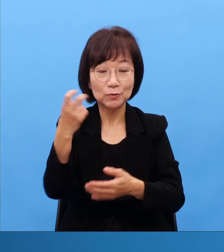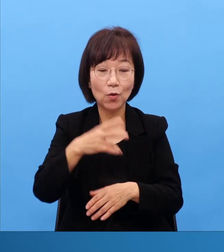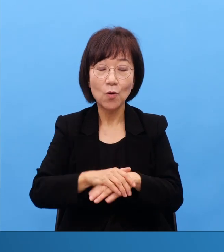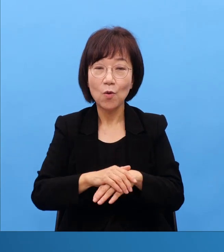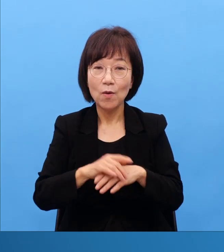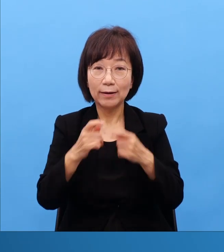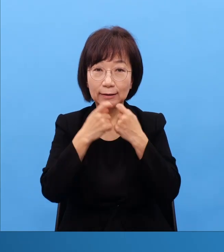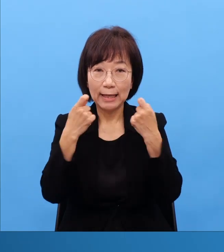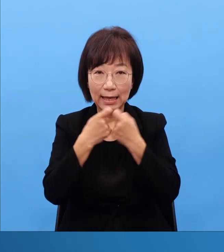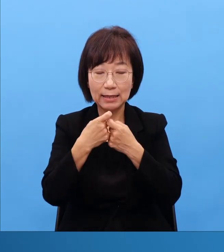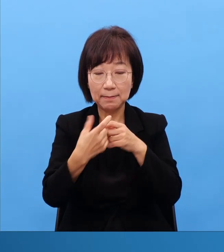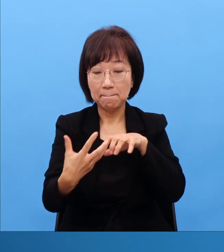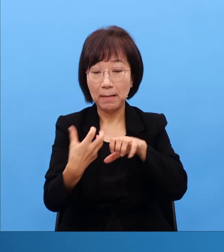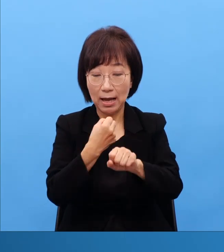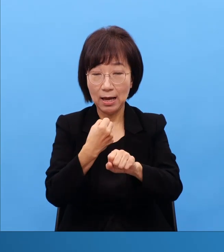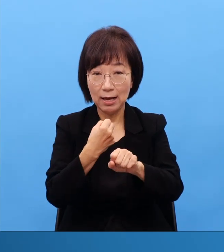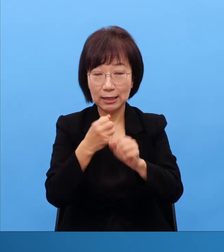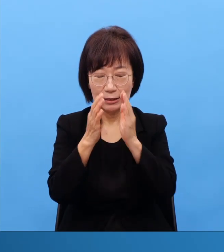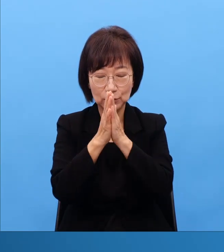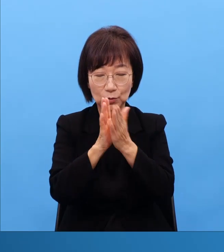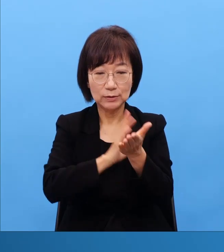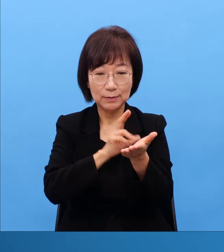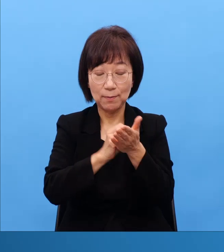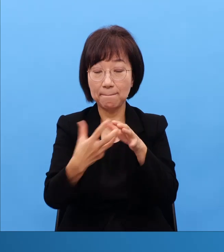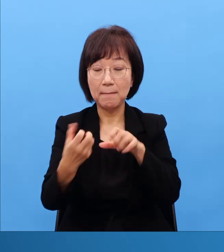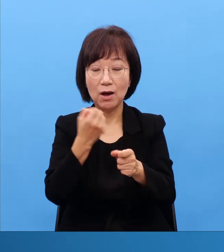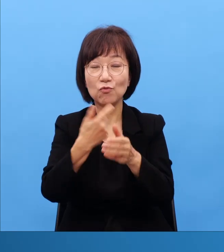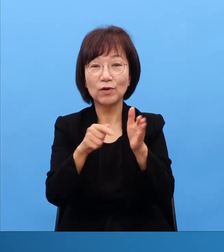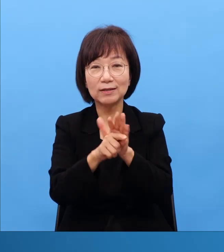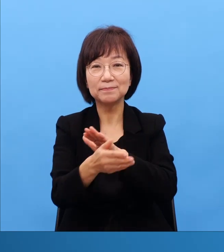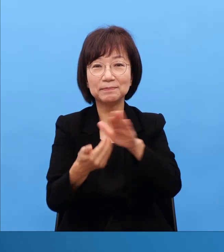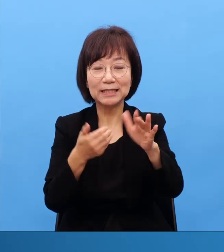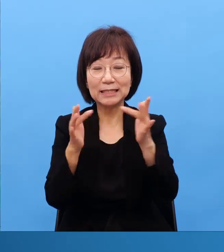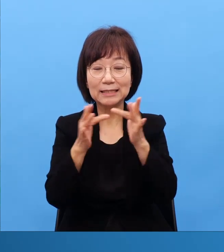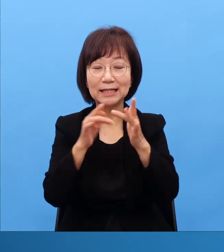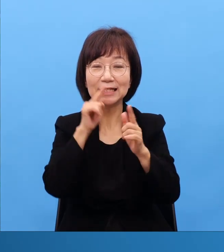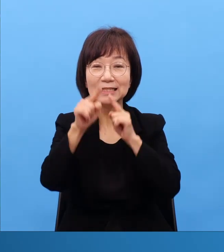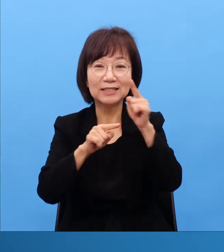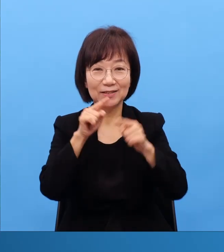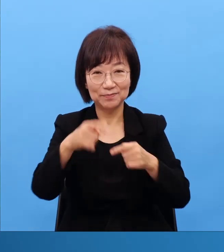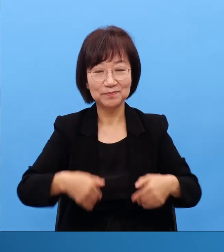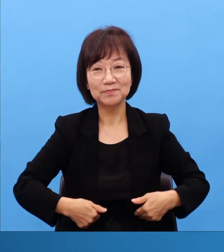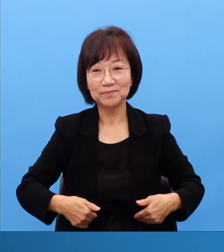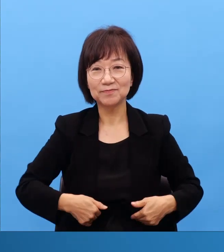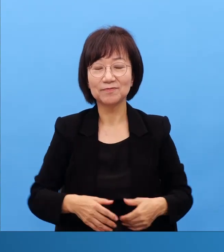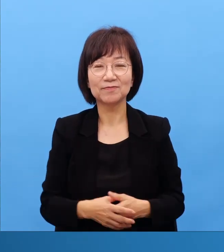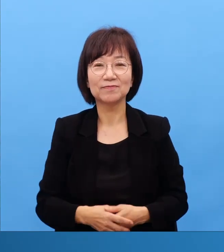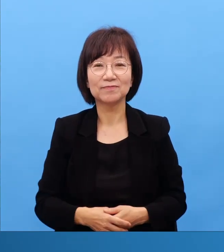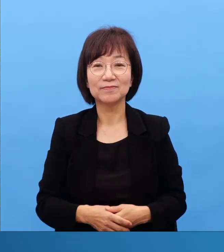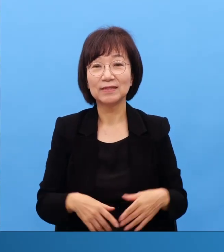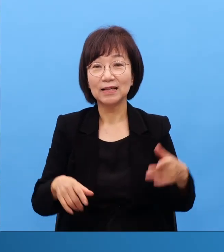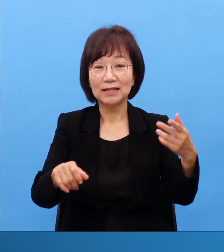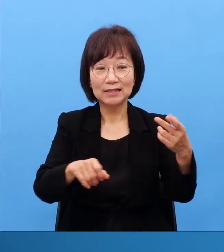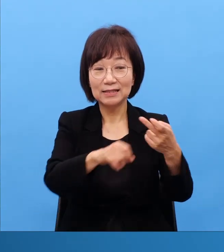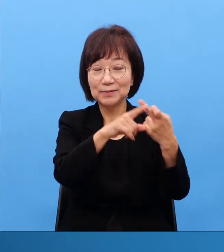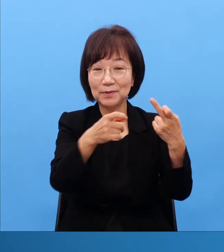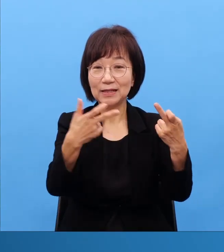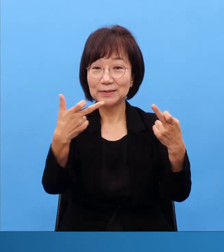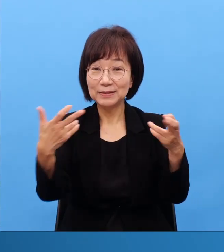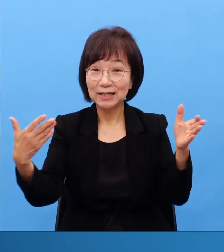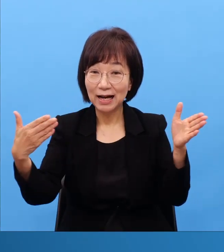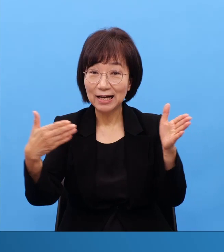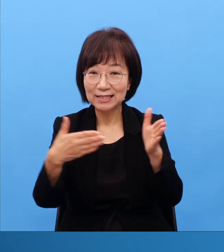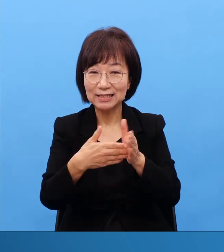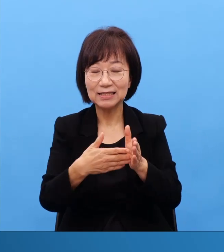미리 파악하기 위해 온라인 사전 등록을 진행합니다. 오는 12월 17일까지